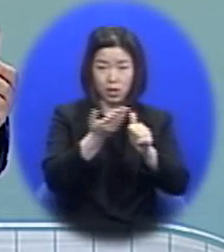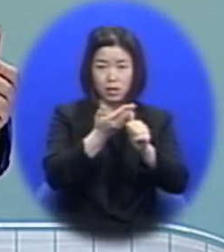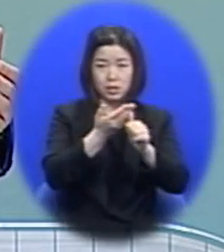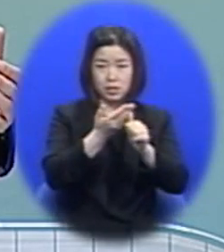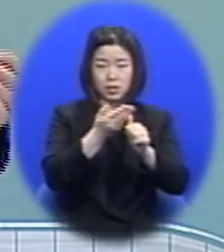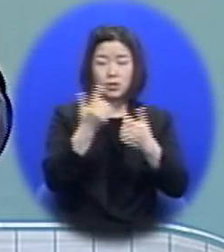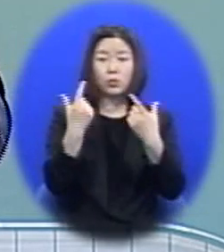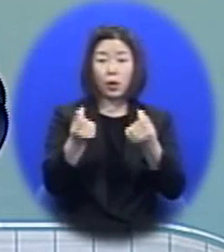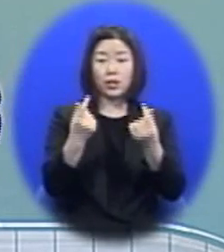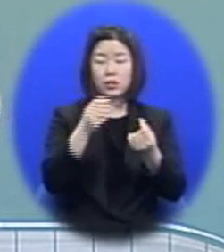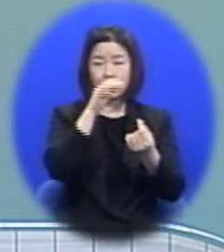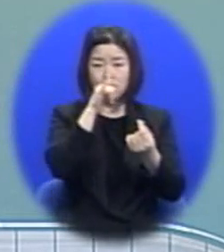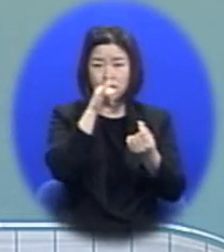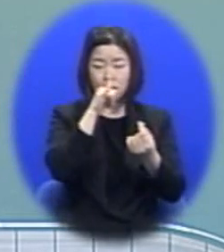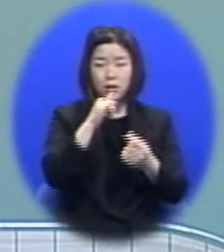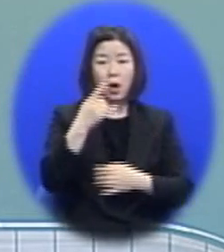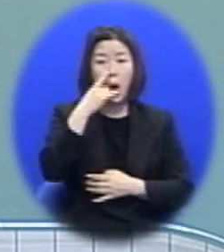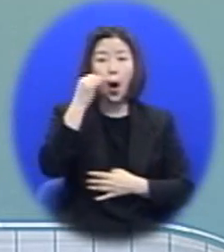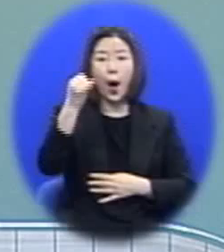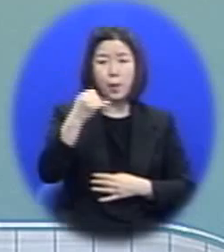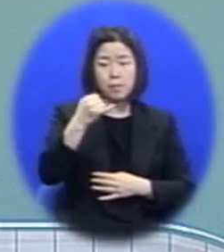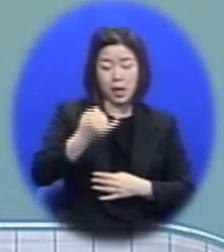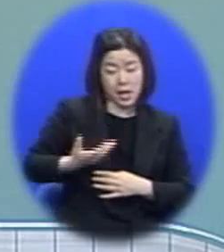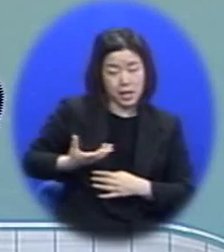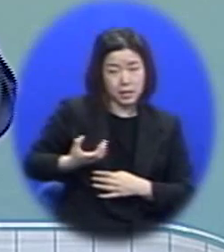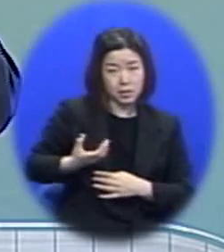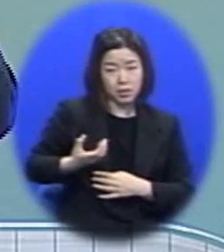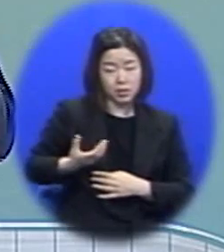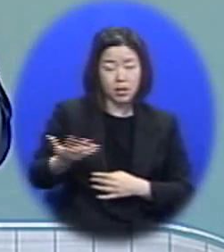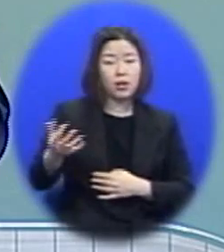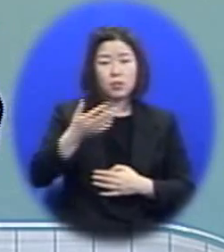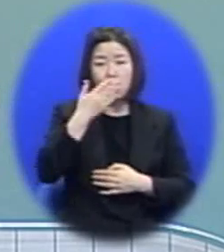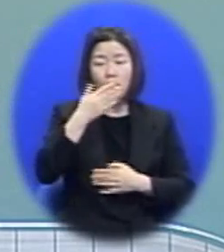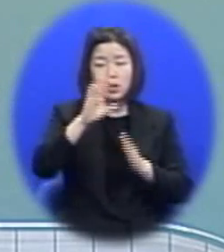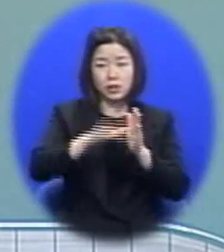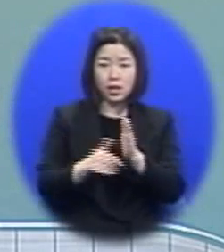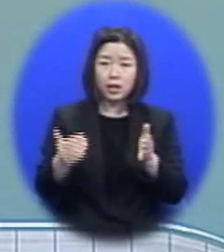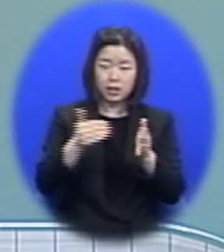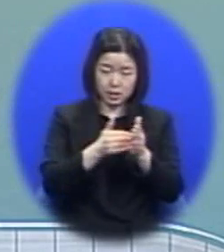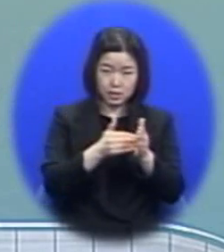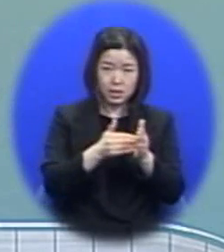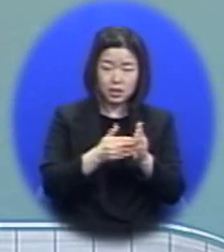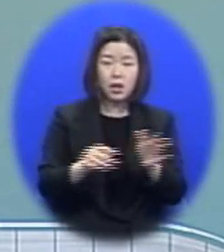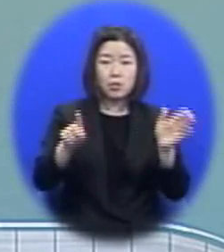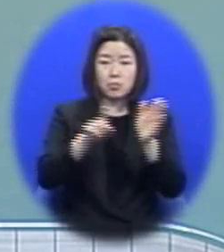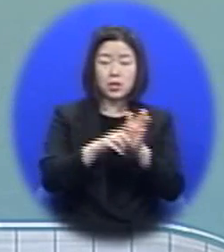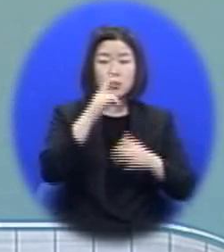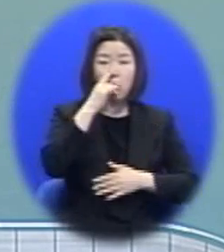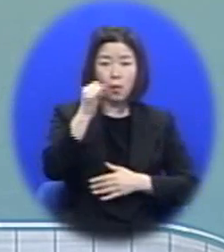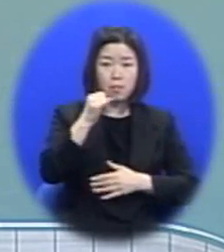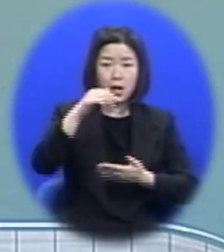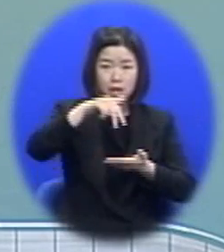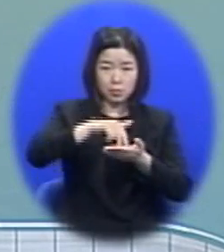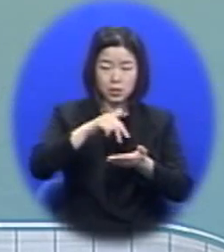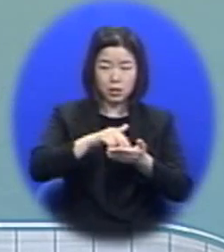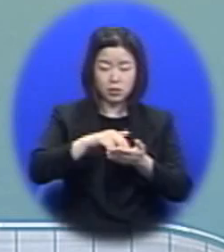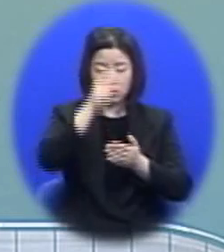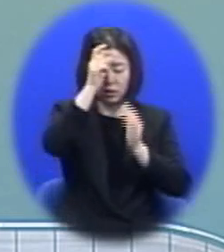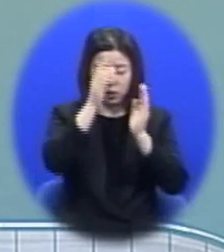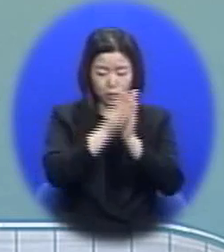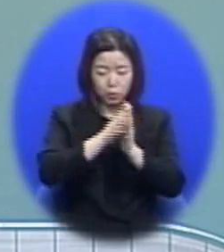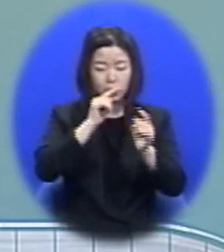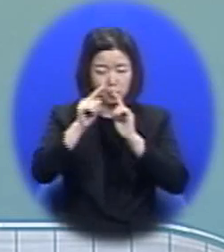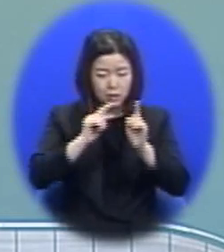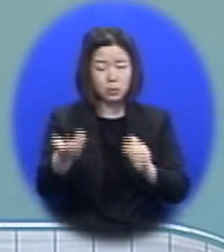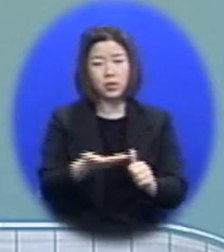공통점이 엄마 될 때까지 어 믿음의 어머니로부터 기도로 말씀으로 양육을 받았습니다